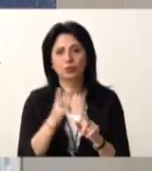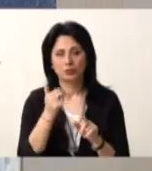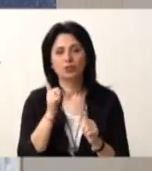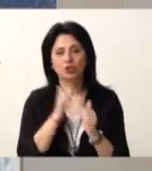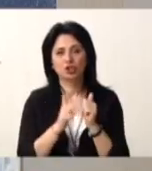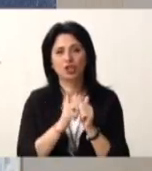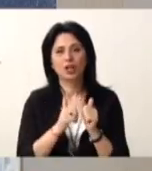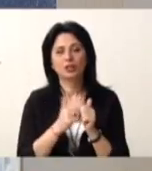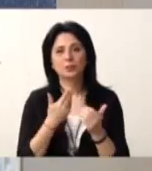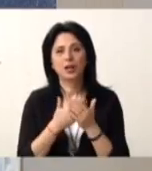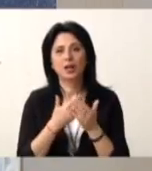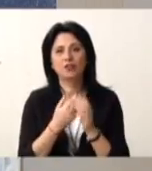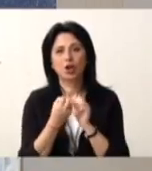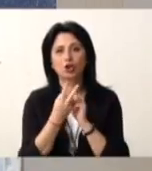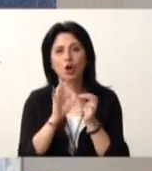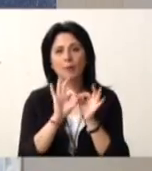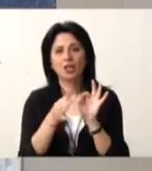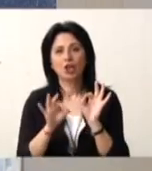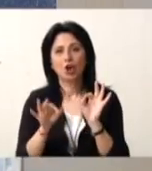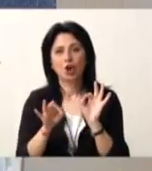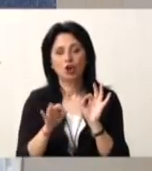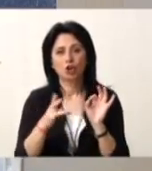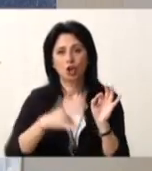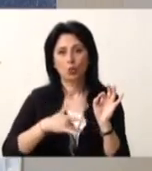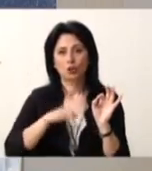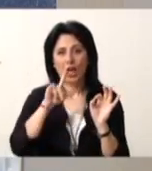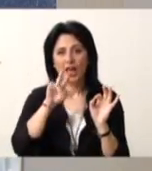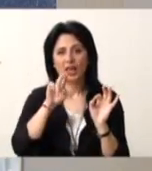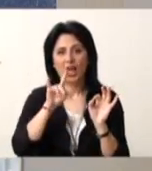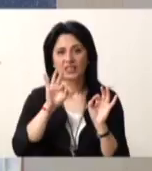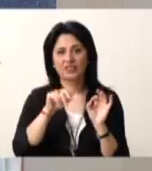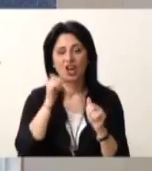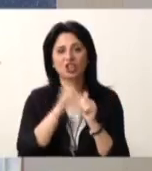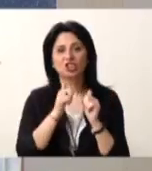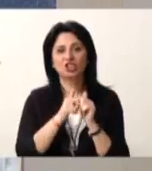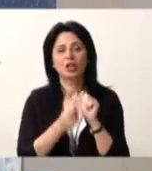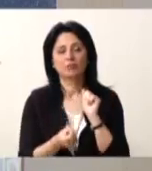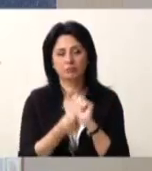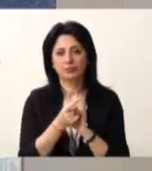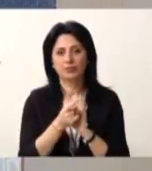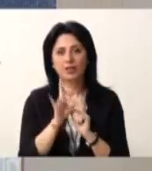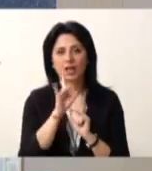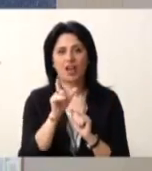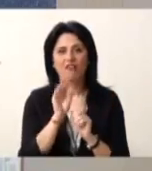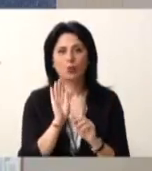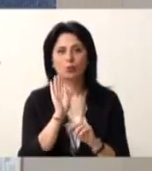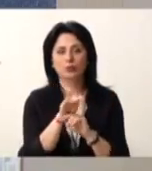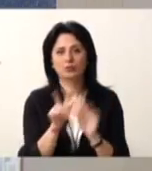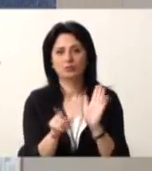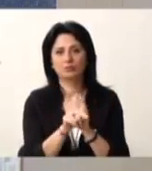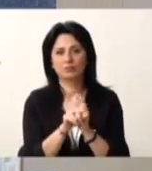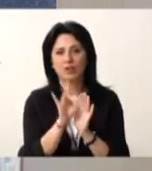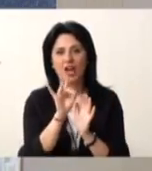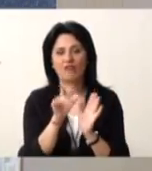ხშირად არის, მაგალითად 12 კოჯას და კუჭის წყლოვანი დაავადება ძალიან ხშირად, ვთქვათ, თან ახლავს